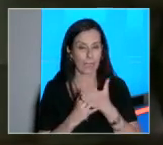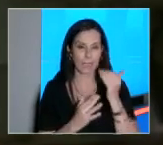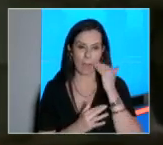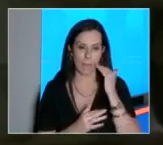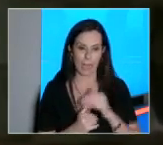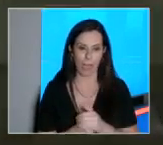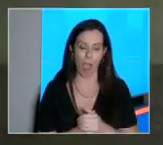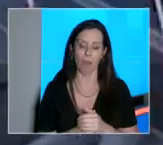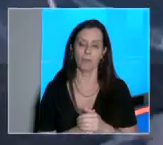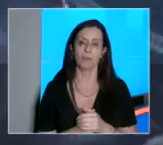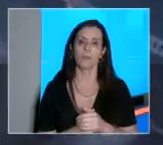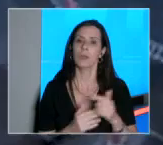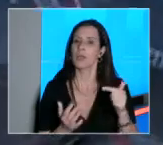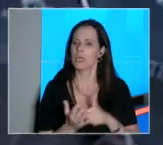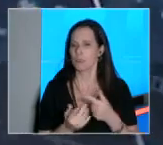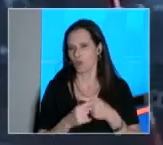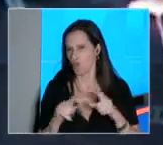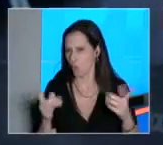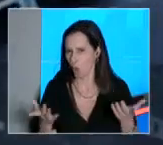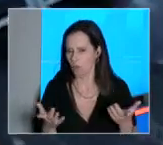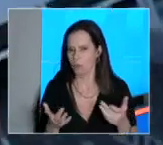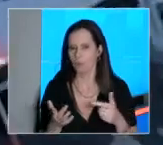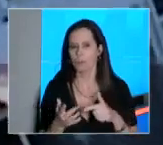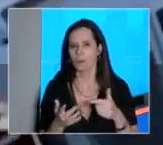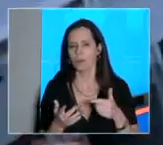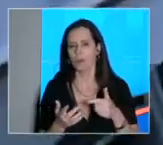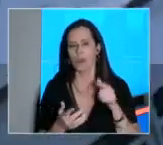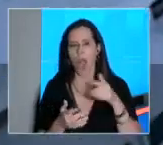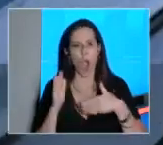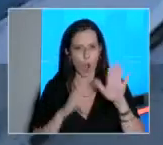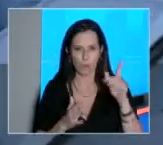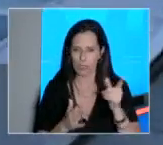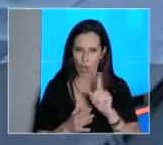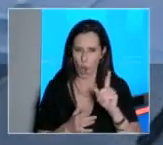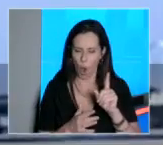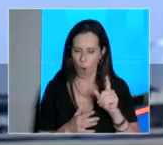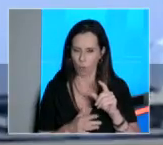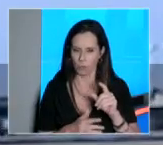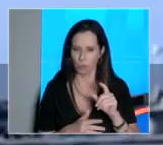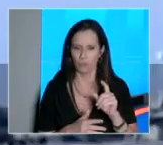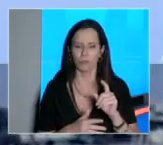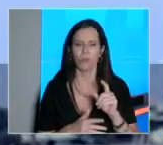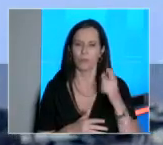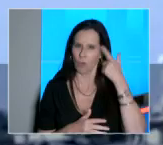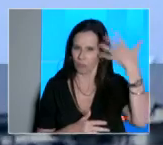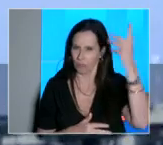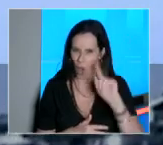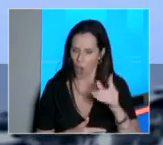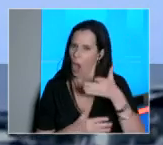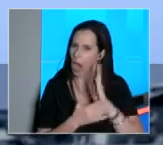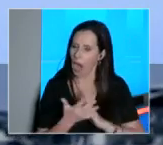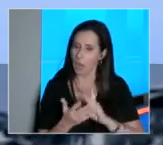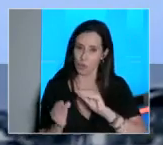בארצות הברית. הסיבות שונות ומגוונות, חלקן זה בריחת מוחות, אבל הרוב זה לא. עכשיו, צריך לזכור שחלק